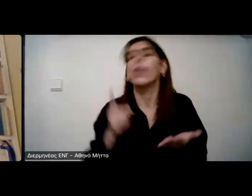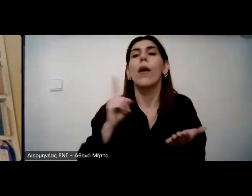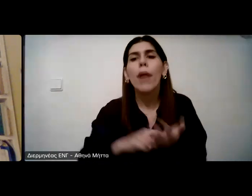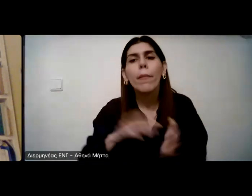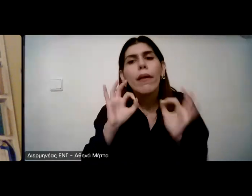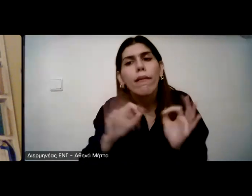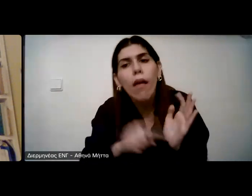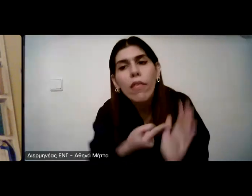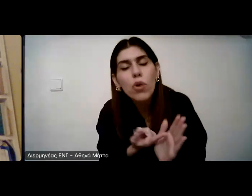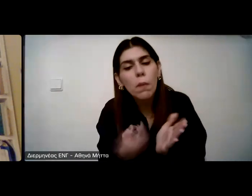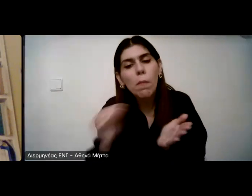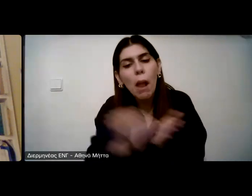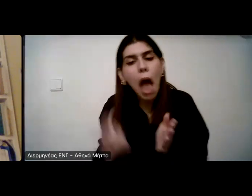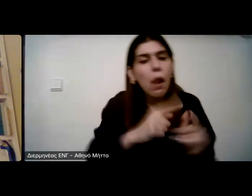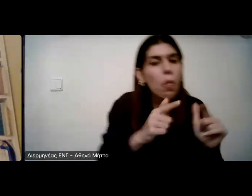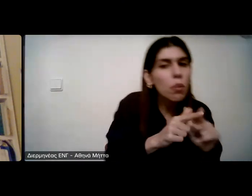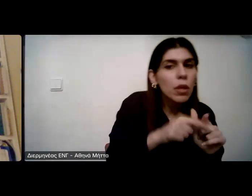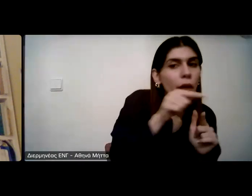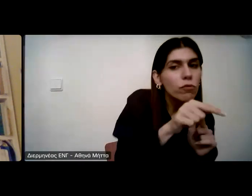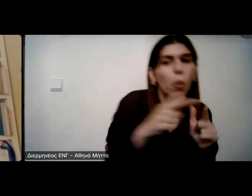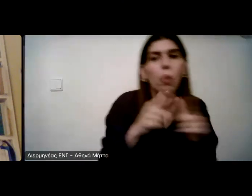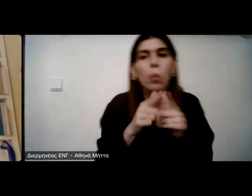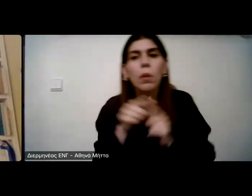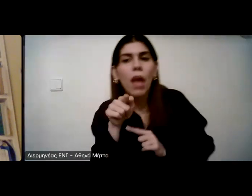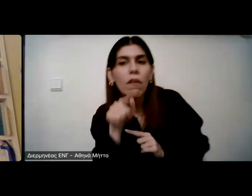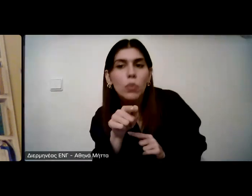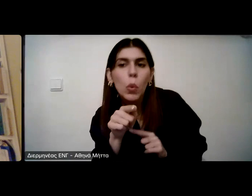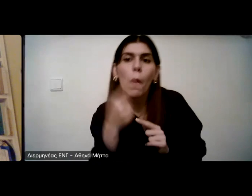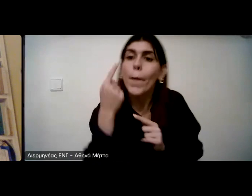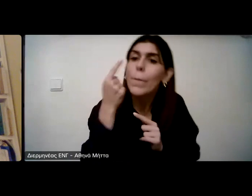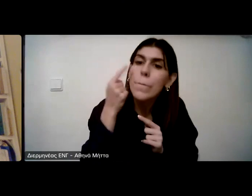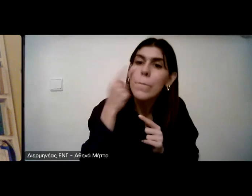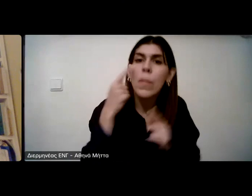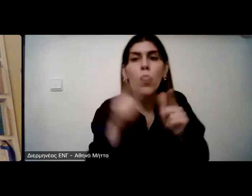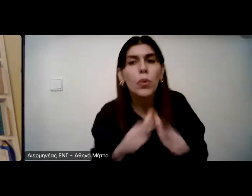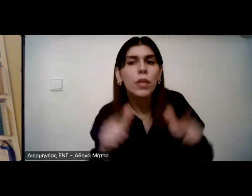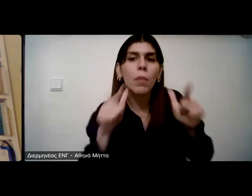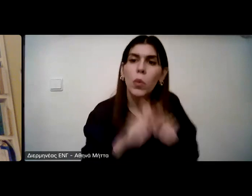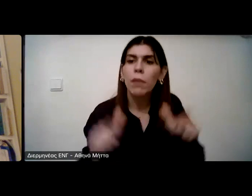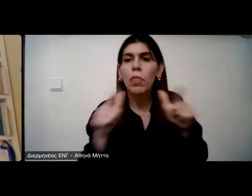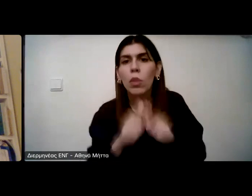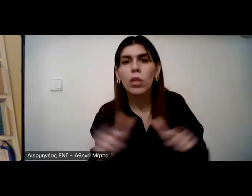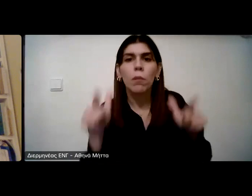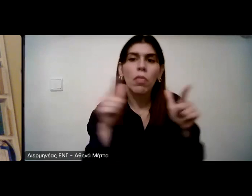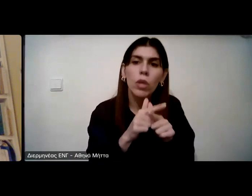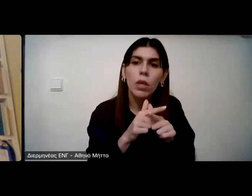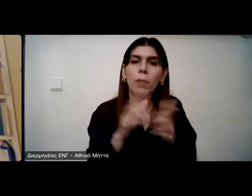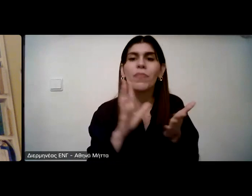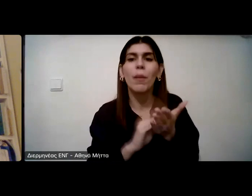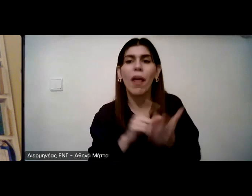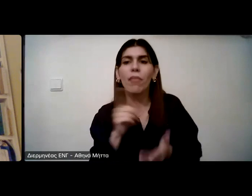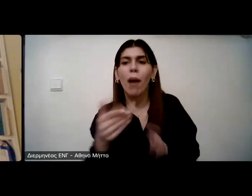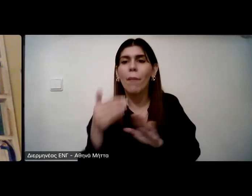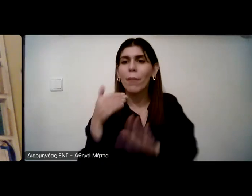είναι η προσφορότερη λύση. Δεν συμμερίζομαι το φόβο της Μαρίας της Γκασούκα ότι